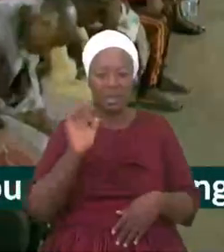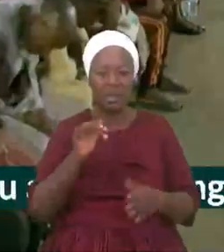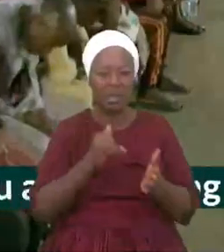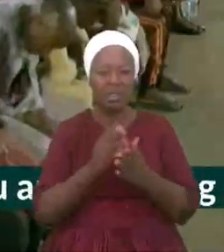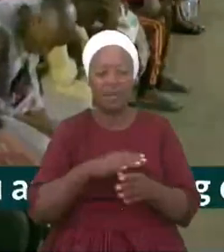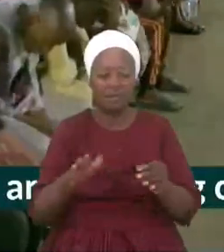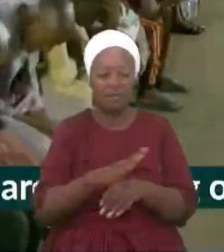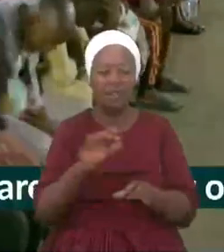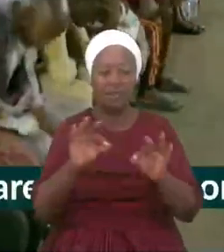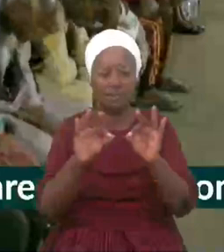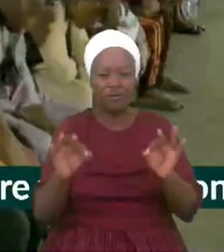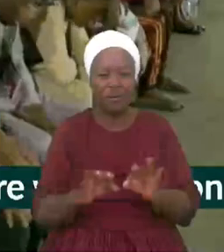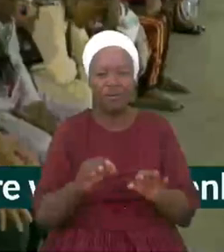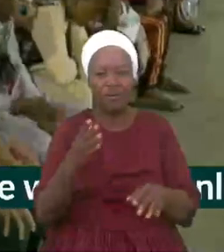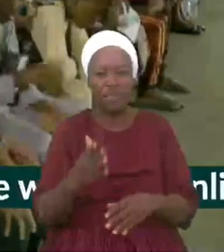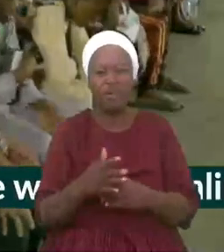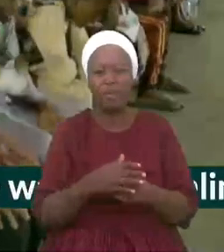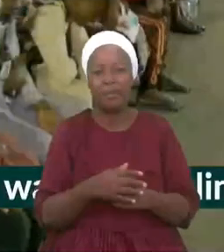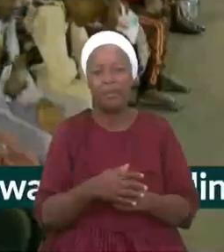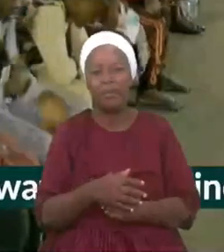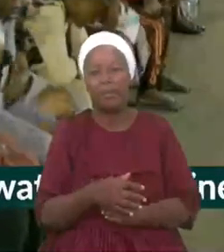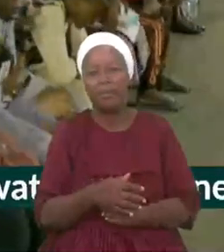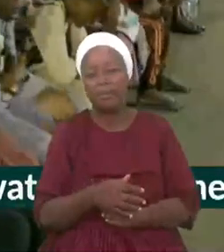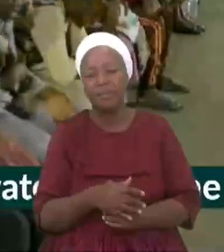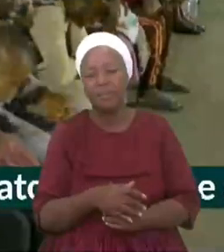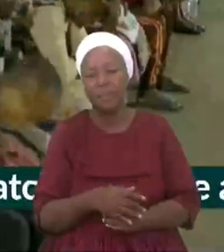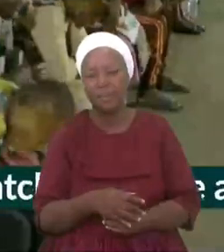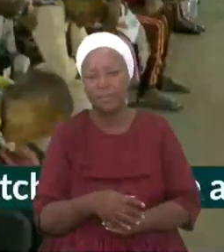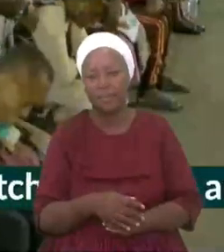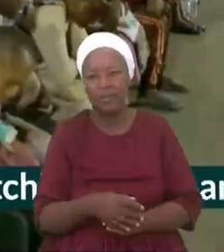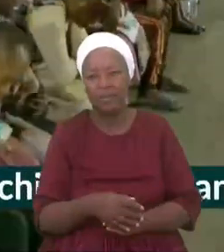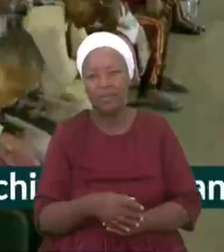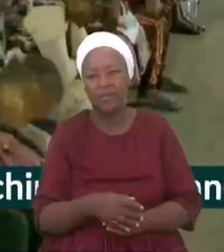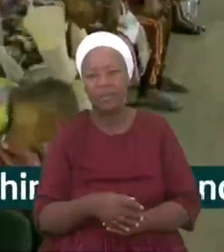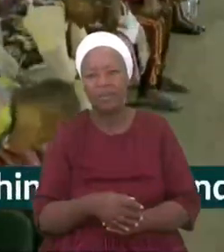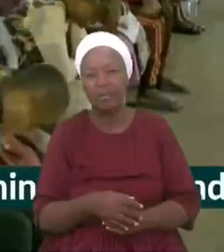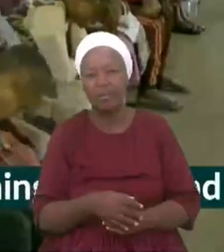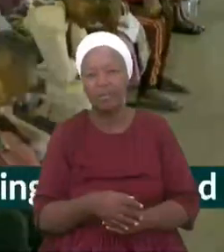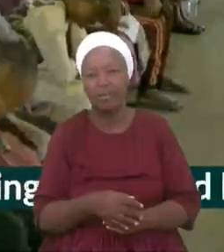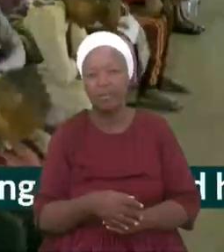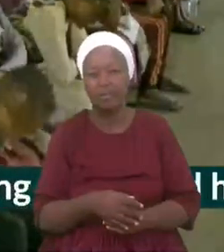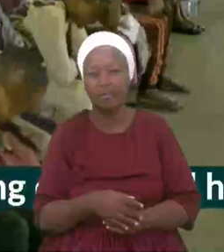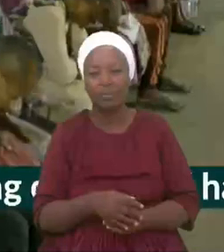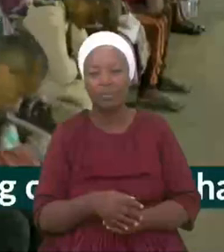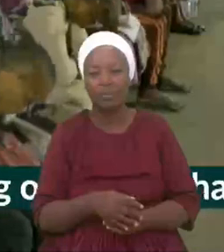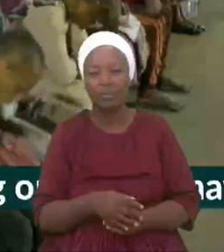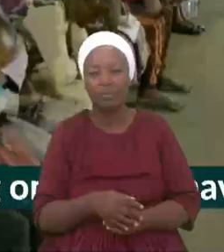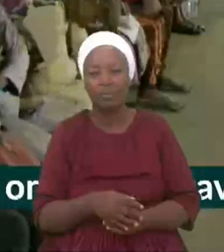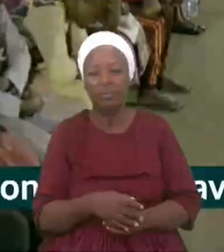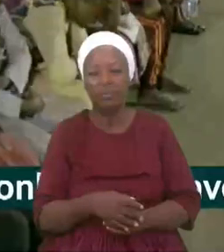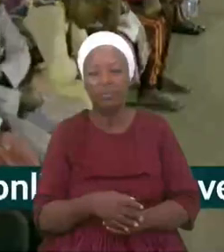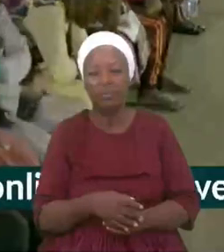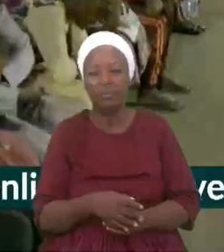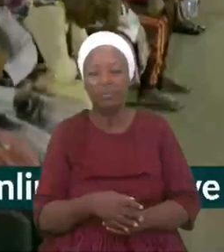vous venez de donner votre vie en ligne rien cliquer sur le lien là